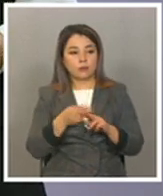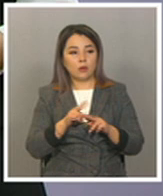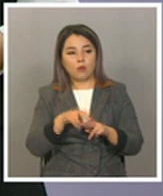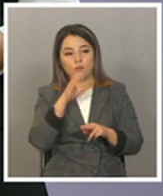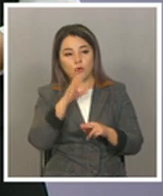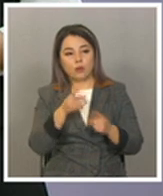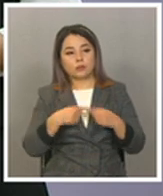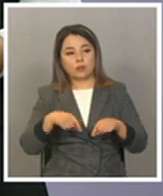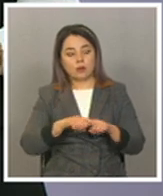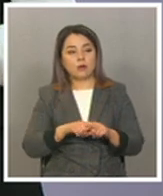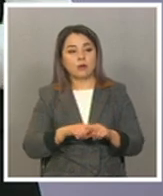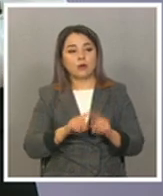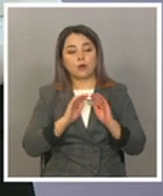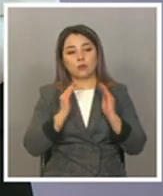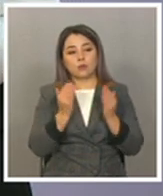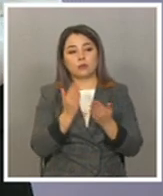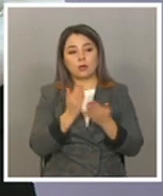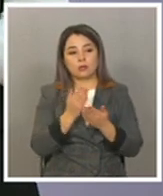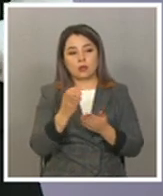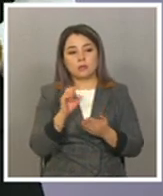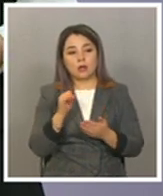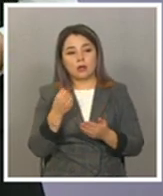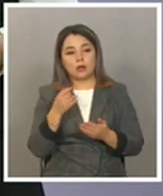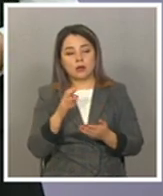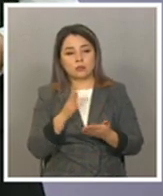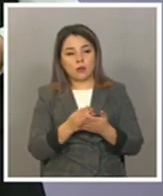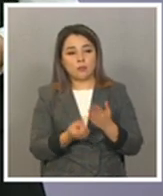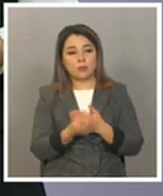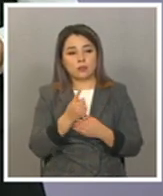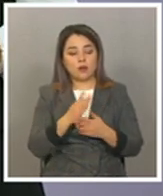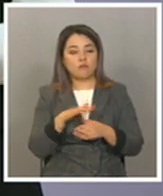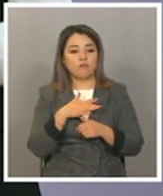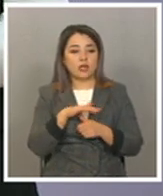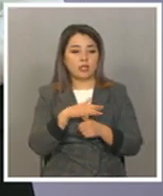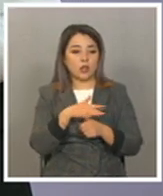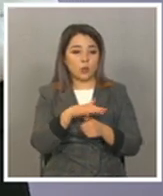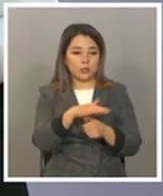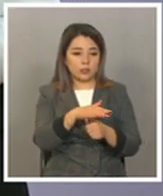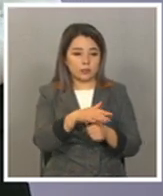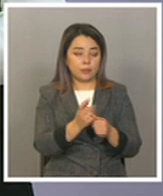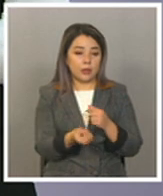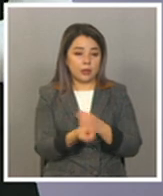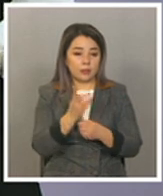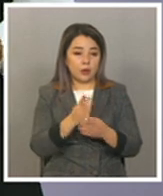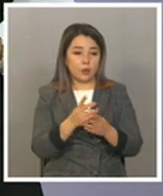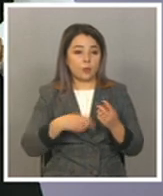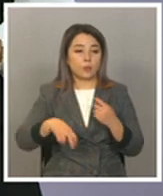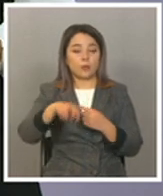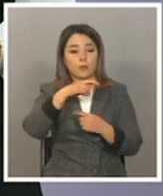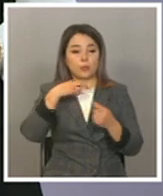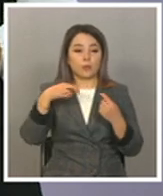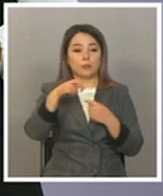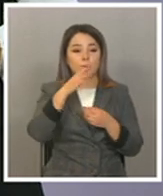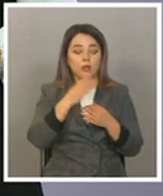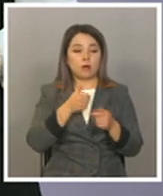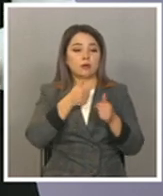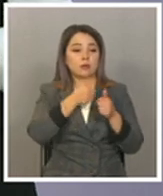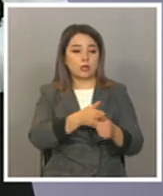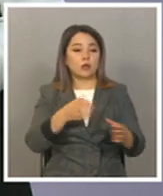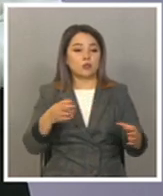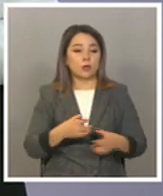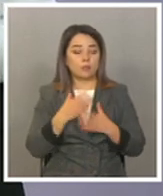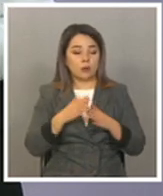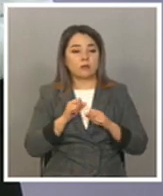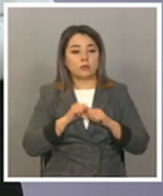стая окружила сайгаков, но внезапно появились вертолеты. Кружась в воздухе, они гнали испуганное